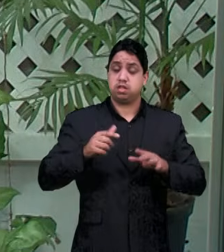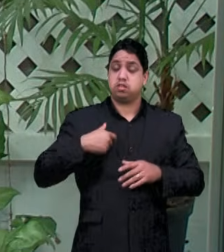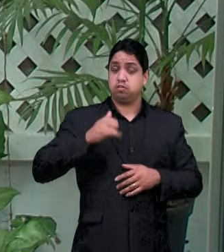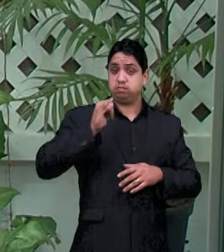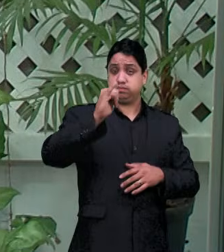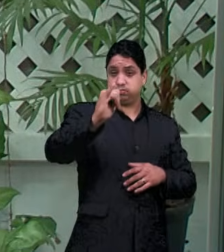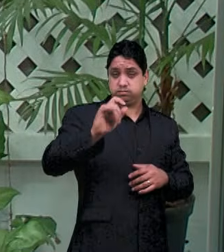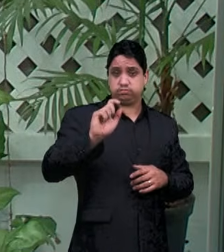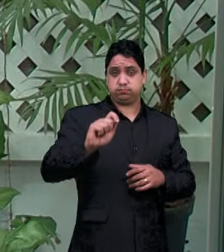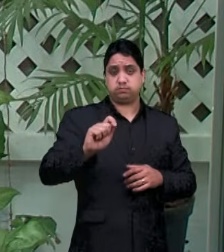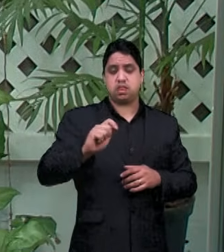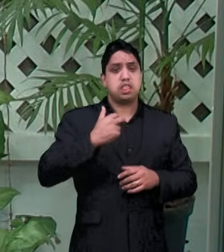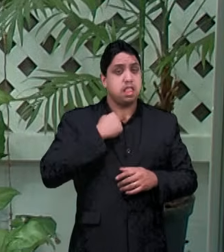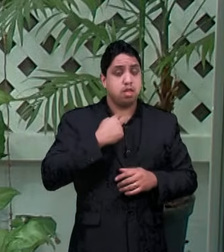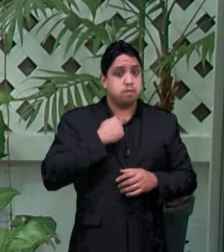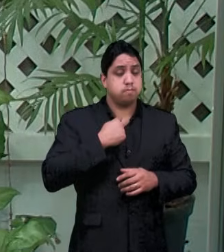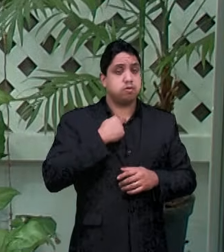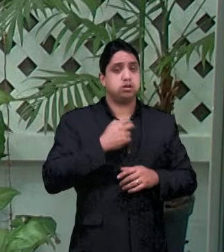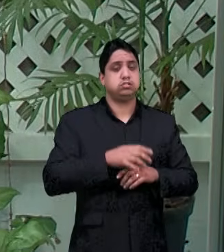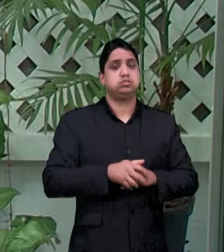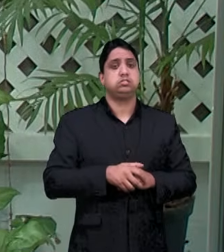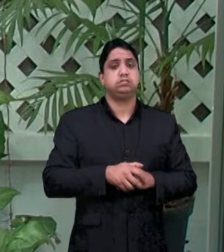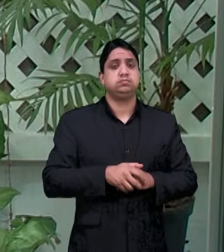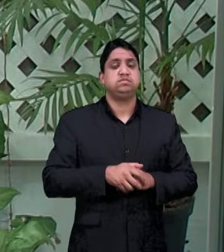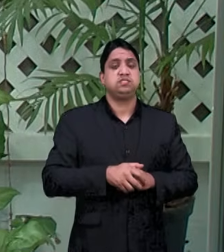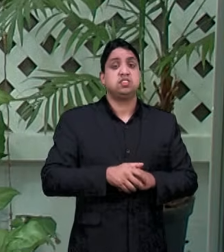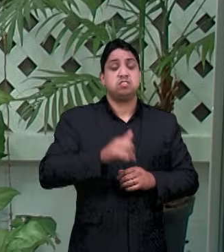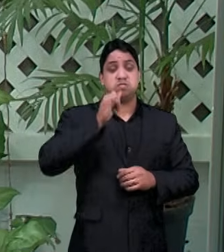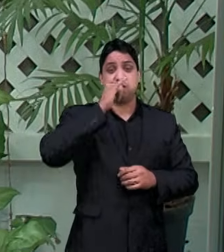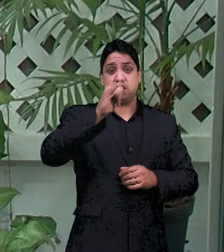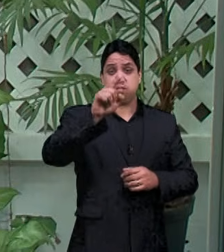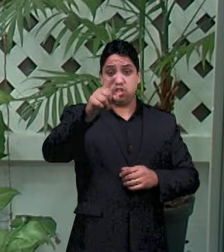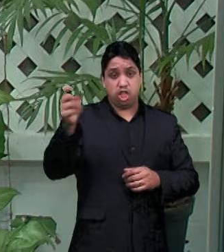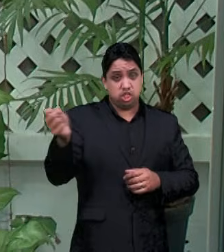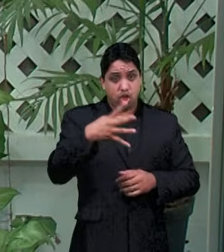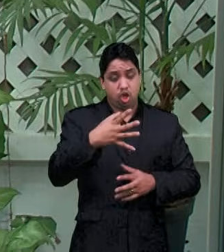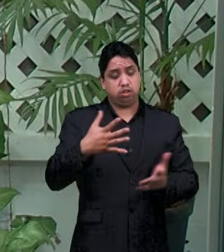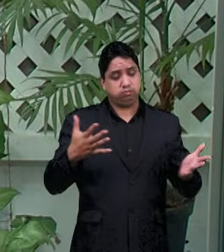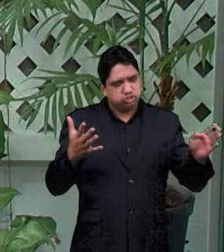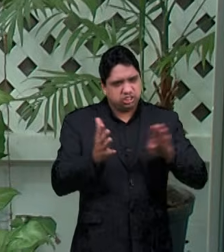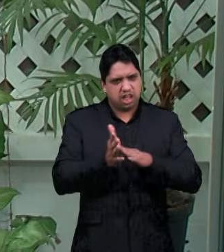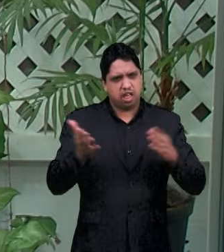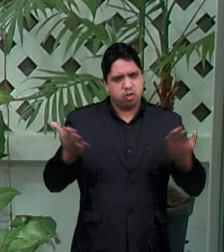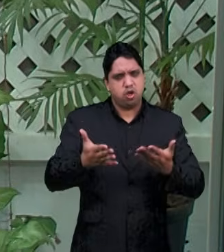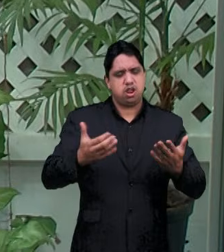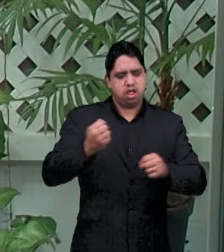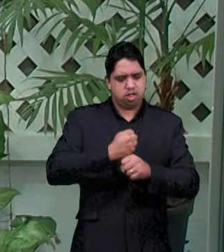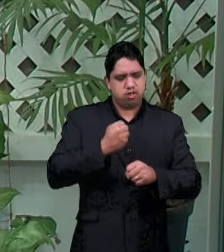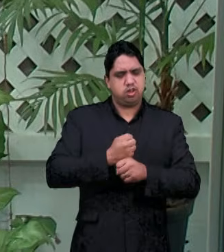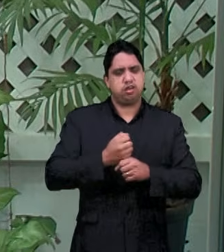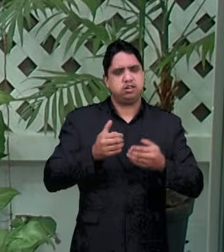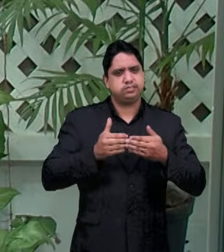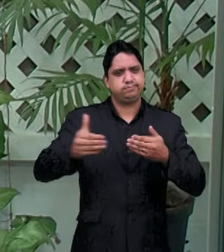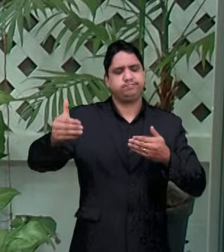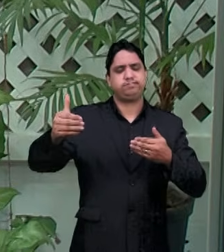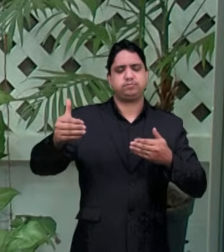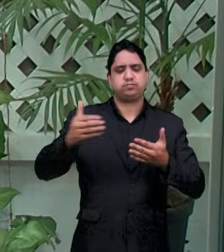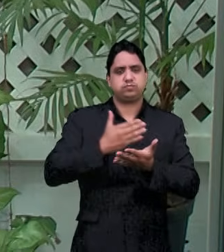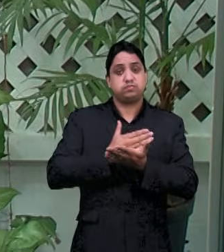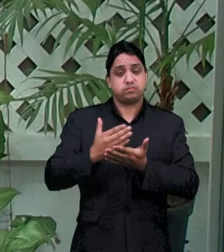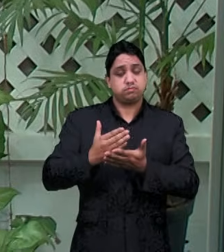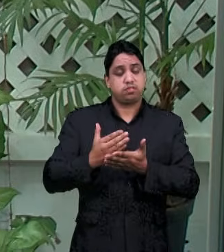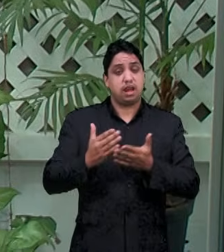Mais nous devons dire que on ne peut pas laisser de parler pour ceux qui arrivent. On ne peut pas laisser de